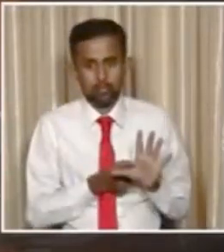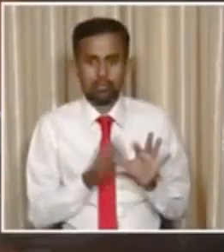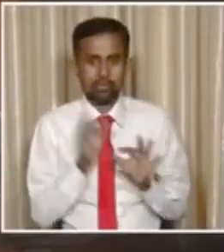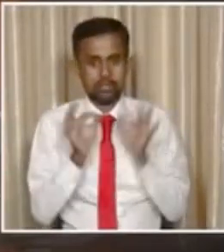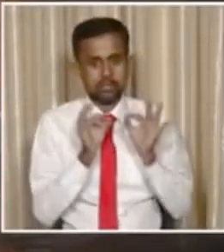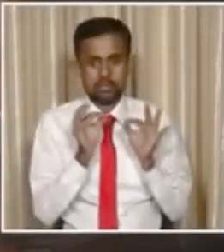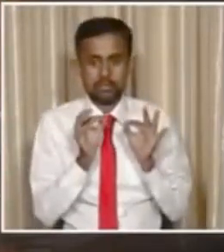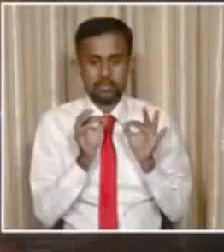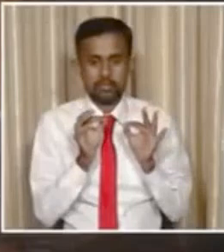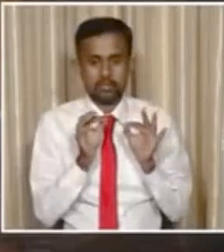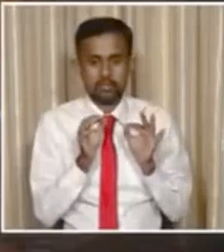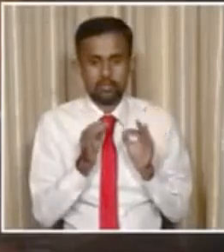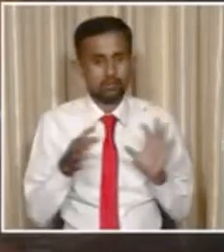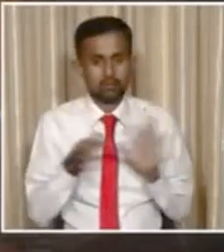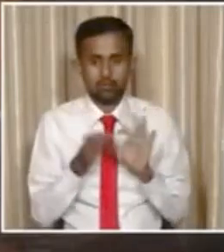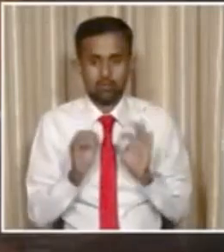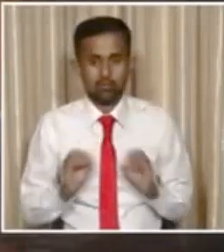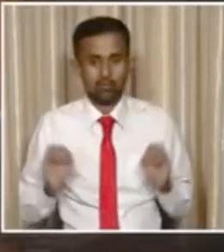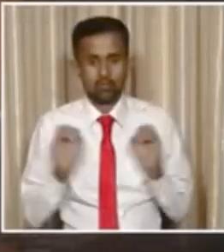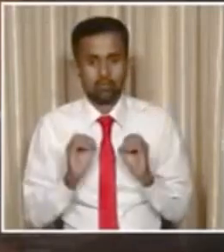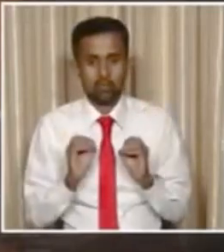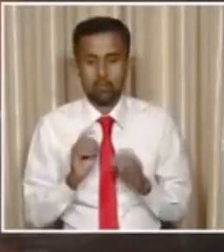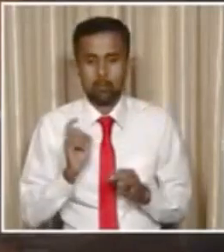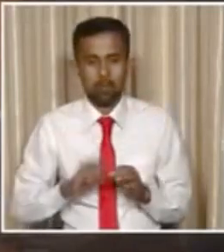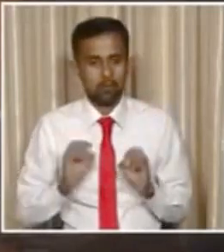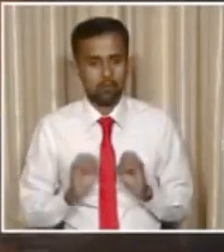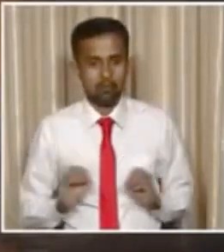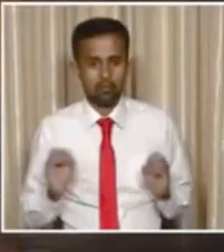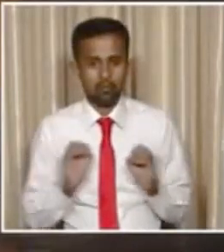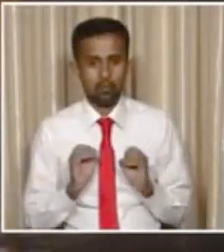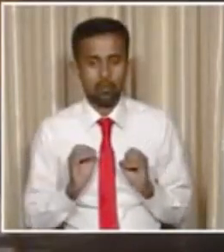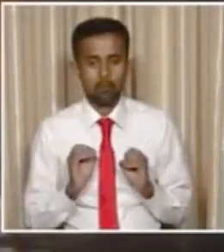කැමතියි. මේක යොහානිත් එක්ක තියෙන සම්බන්ධයක් නෙවෙයි. ප්‍රශ්නයක් නෙවෙයි මං කියන්නේ